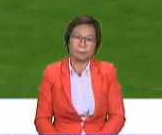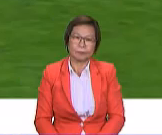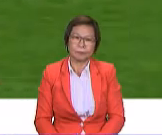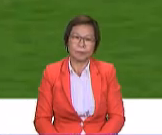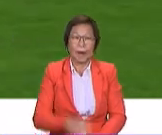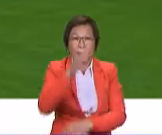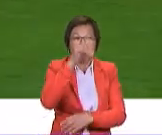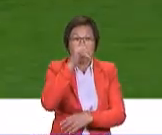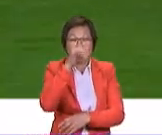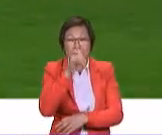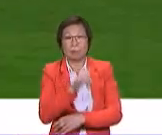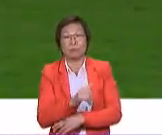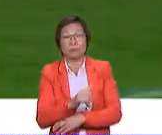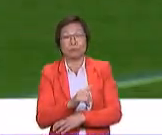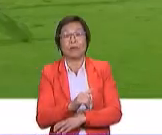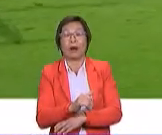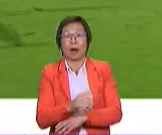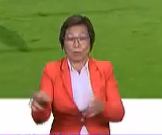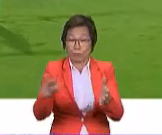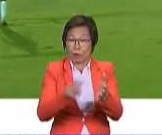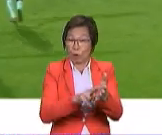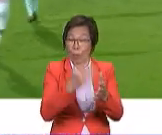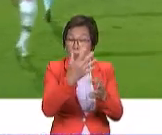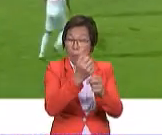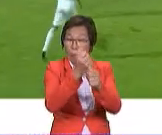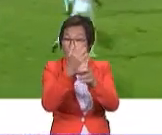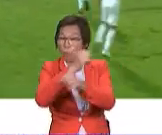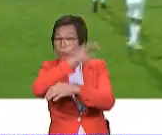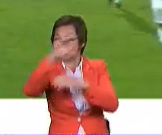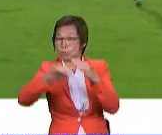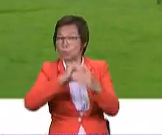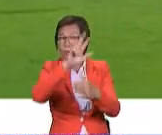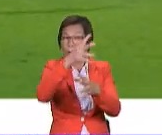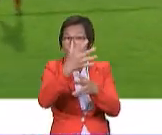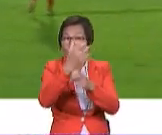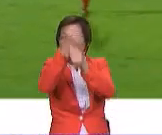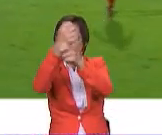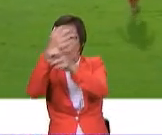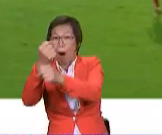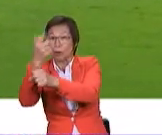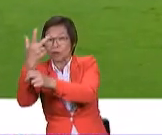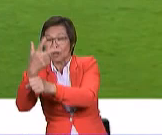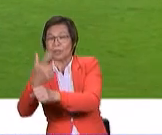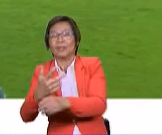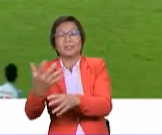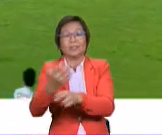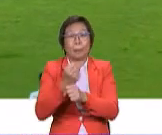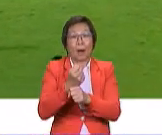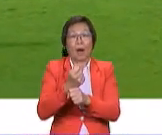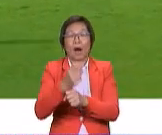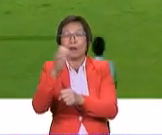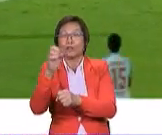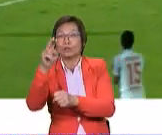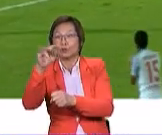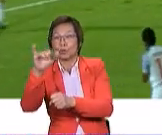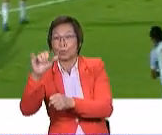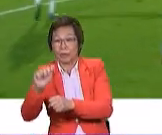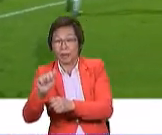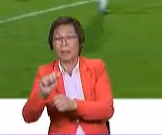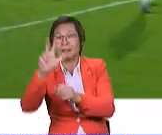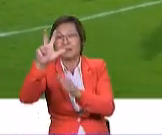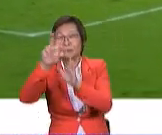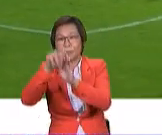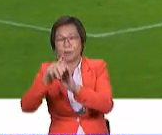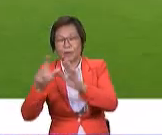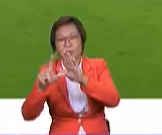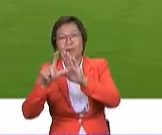di belakang United yang turun dengan rekod apa kalah dalam tiga perlawanan menyamakan kedudukan melalui Sony Note 3 minit